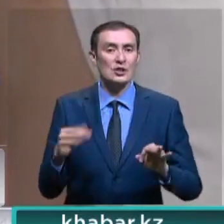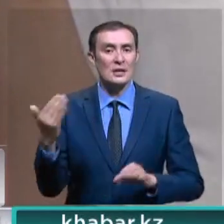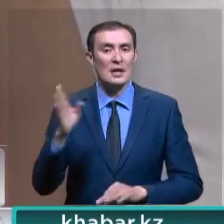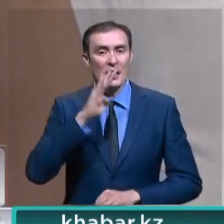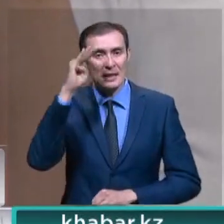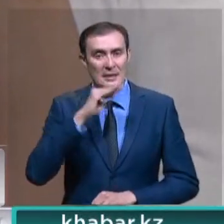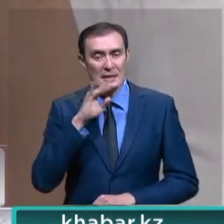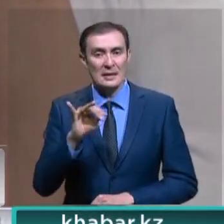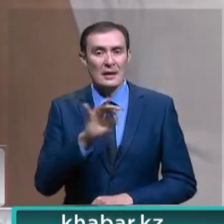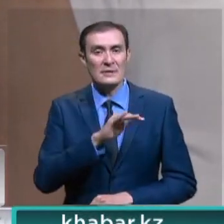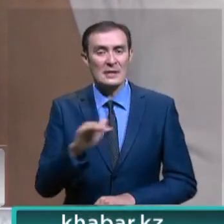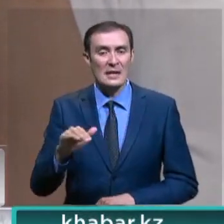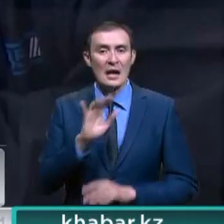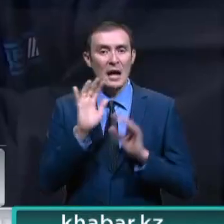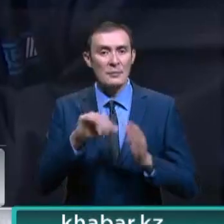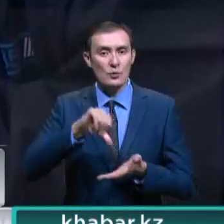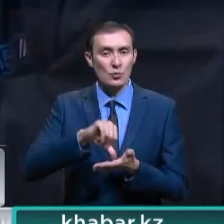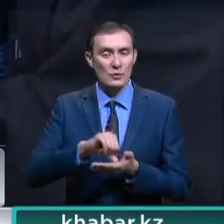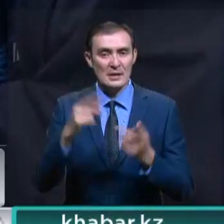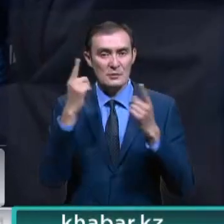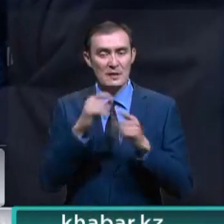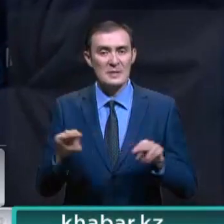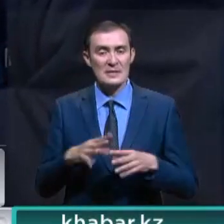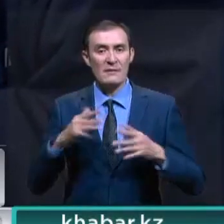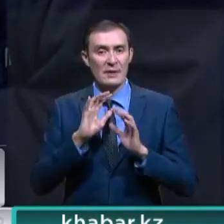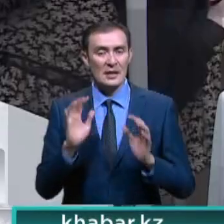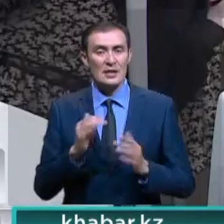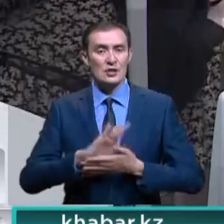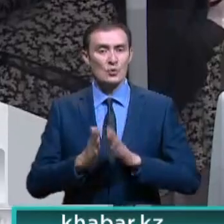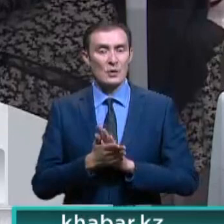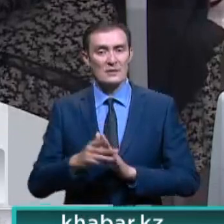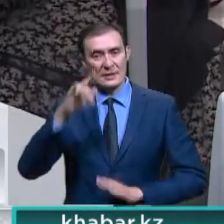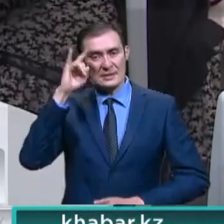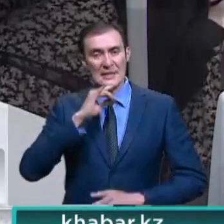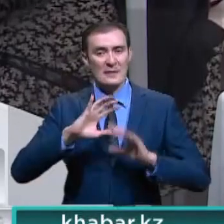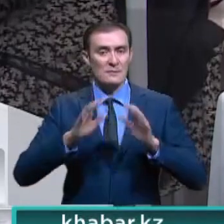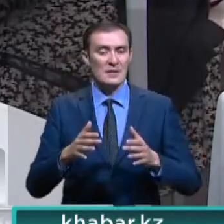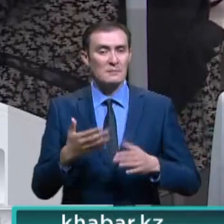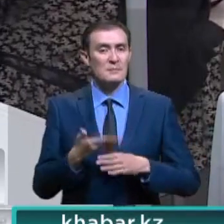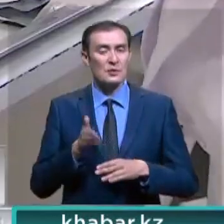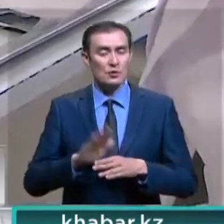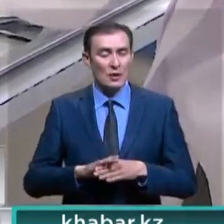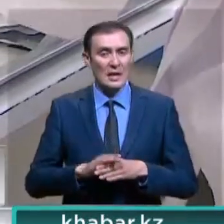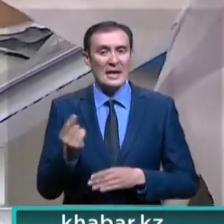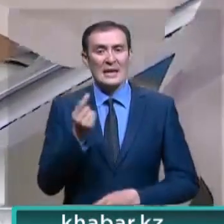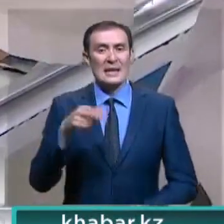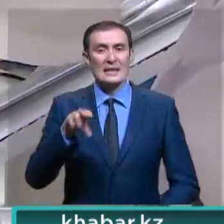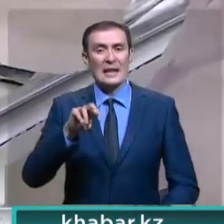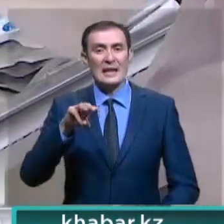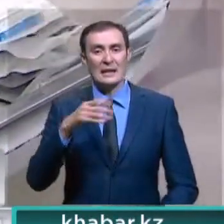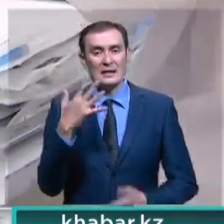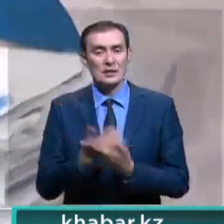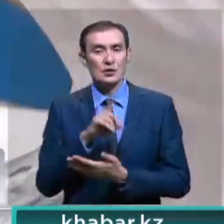родителей и официальных опекунов сообщили минздраве целом ситуация в стране и в мире остается тревожный дельта штамм обнаружен